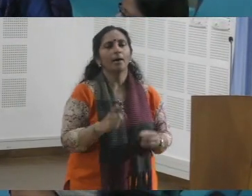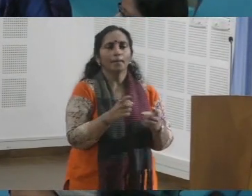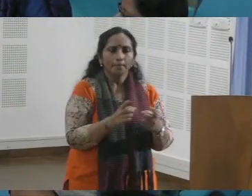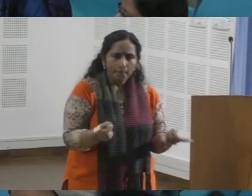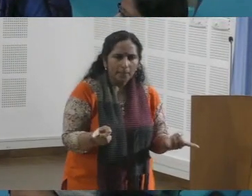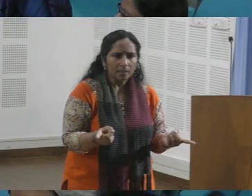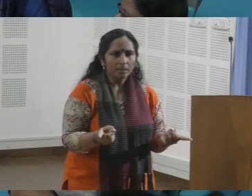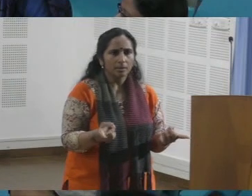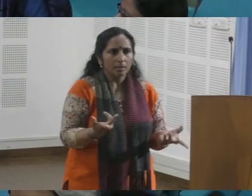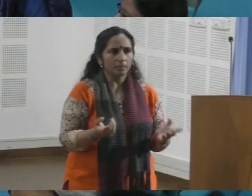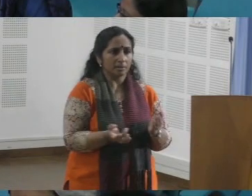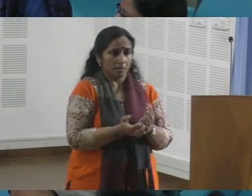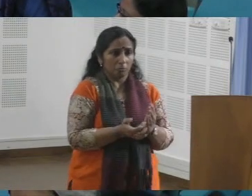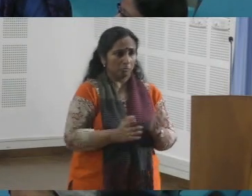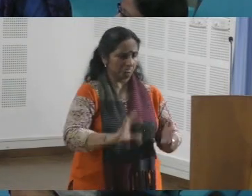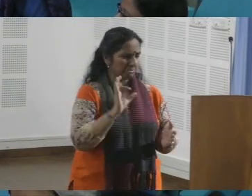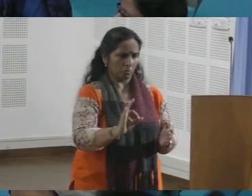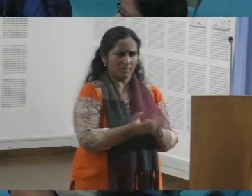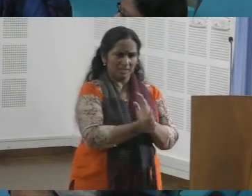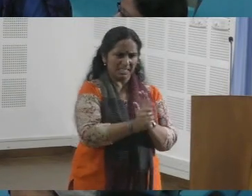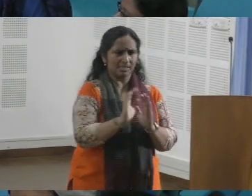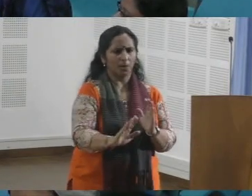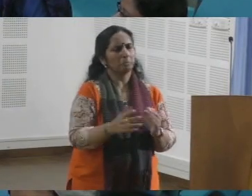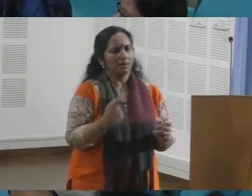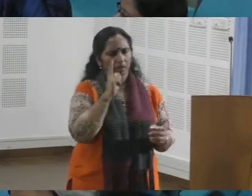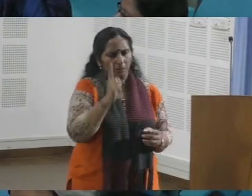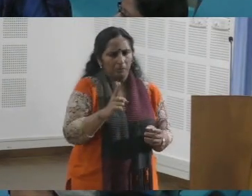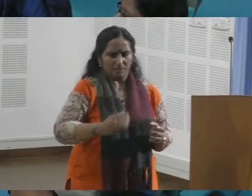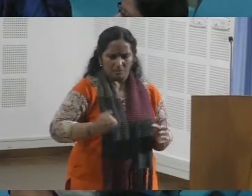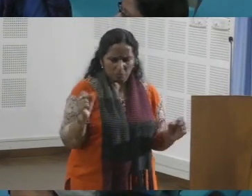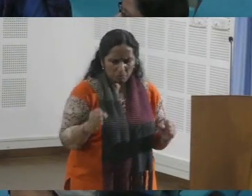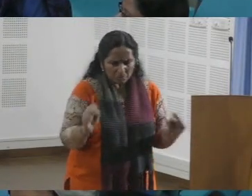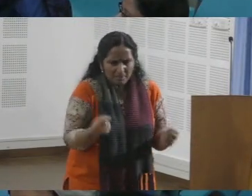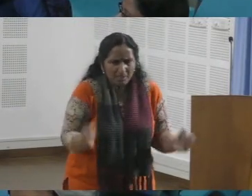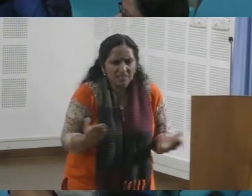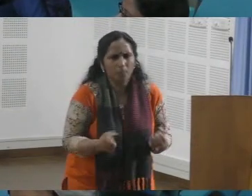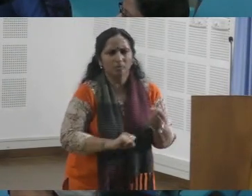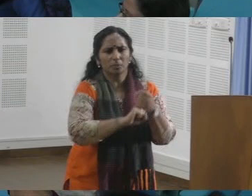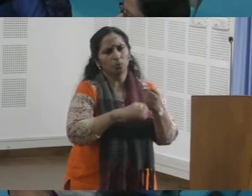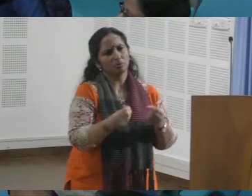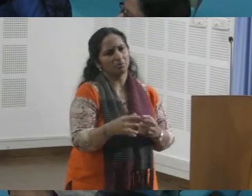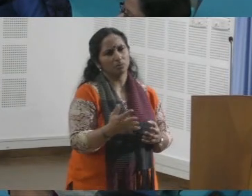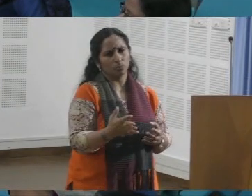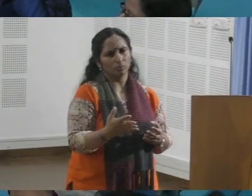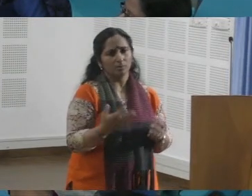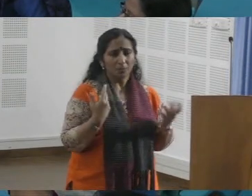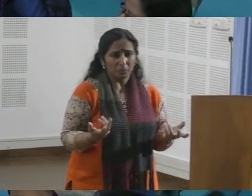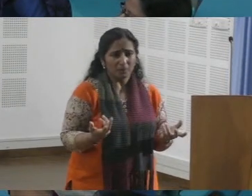പ്രൊഫിഷ്യൻ്റ് ആയാൽ പോലും അവരാരും തന്നെ ഇത്രയും ഒരു ഇൻവോൾവ്മെൻറ്റ് കാണിക്കുന്നില്ല. ആ ഒരു എന്താ പറയുന്ന ആ പെയിൻ